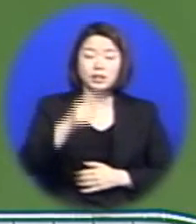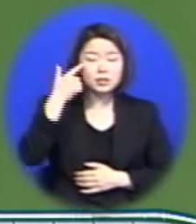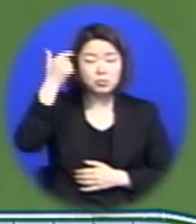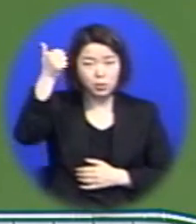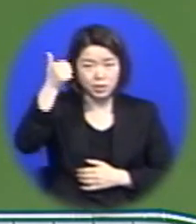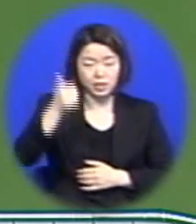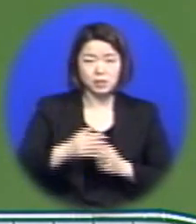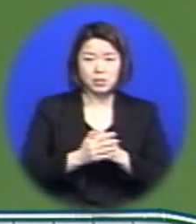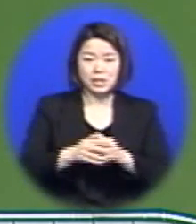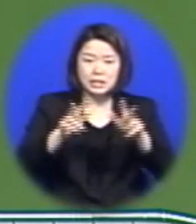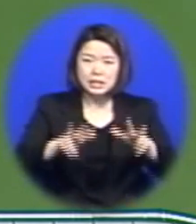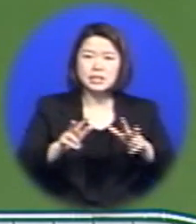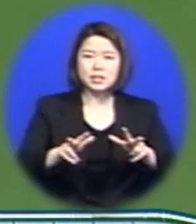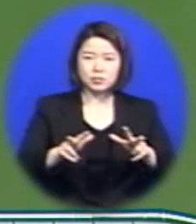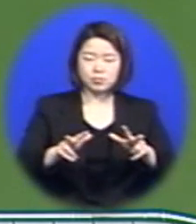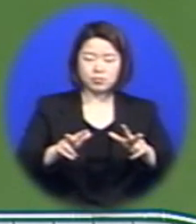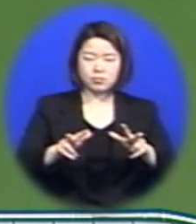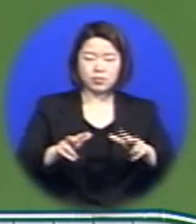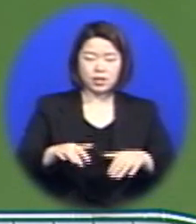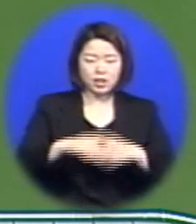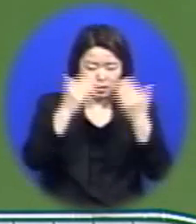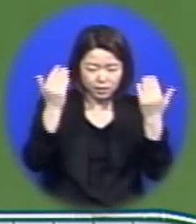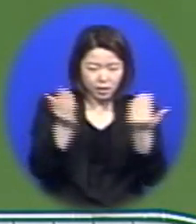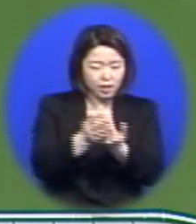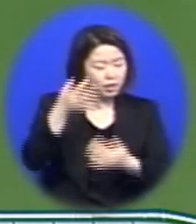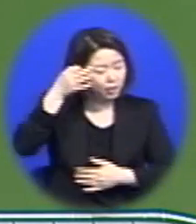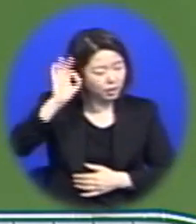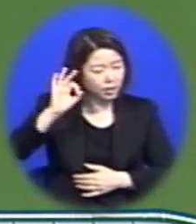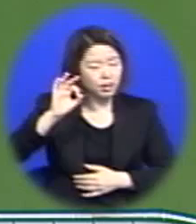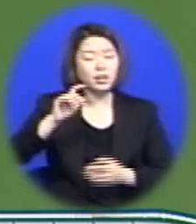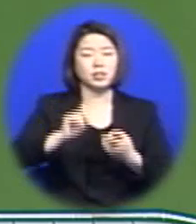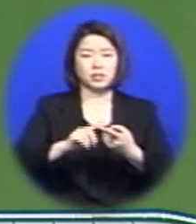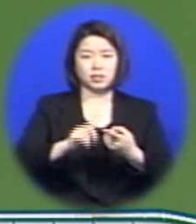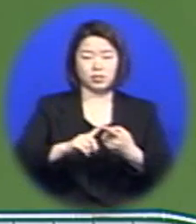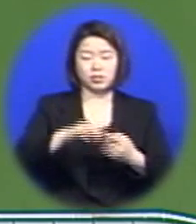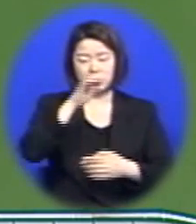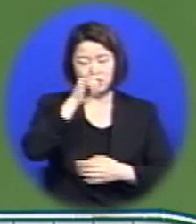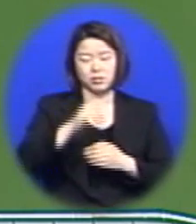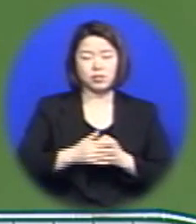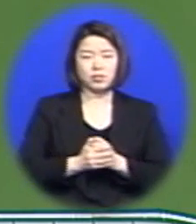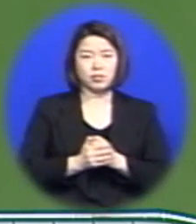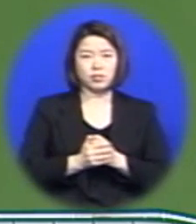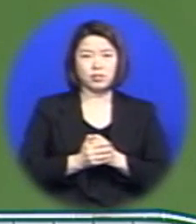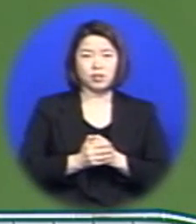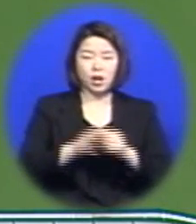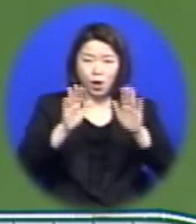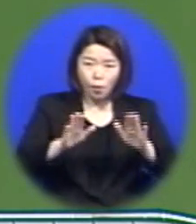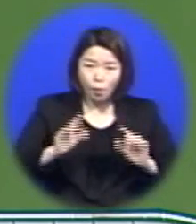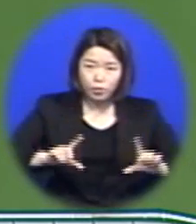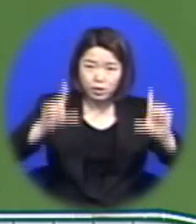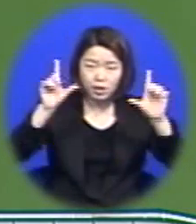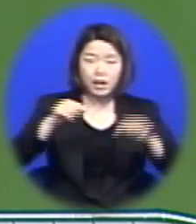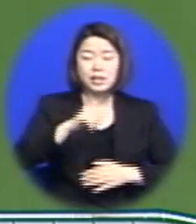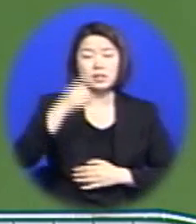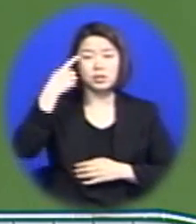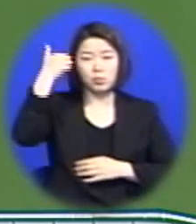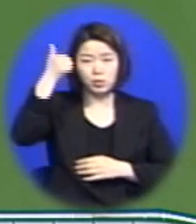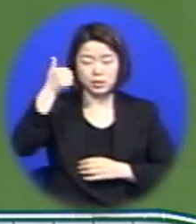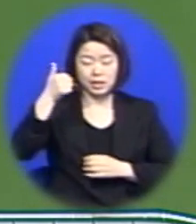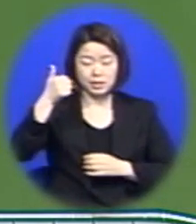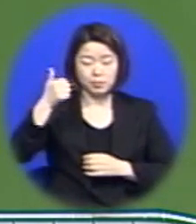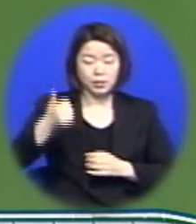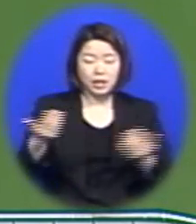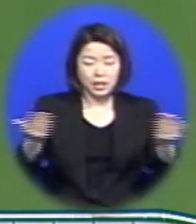이제야 절절히 깨달아지는게 있다는 거예요 오늘날에 그 목사님의 목회와